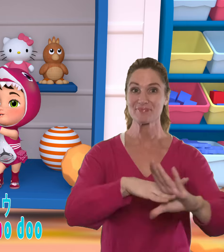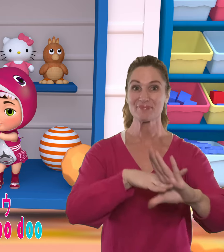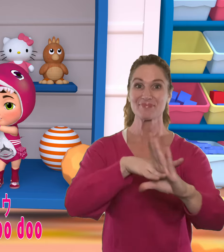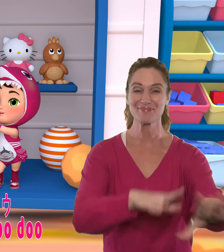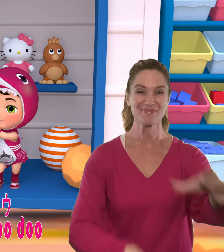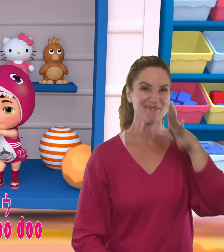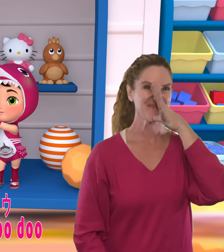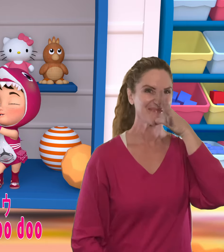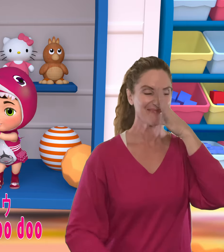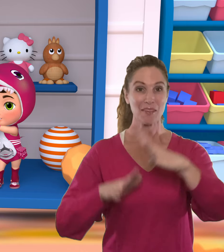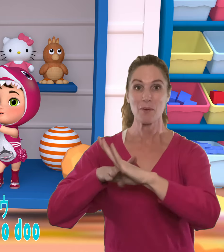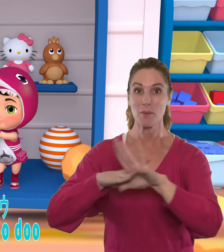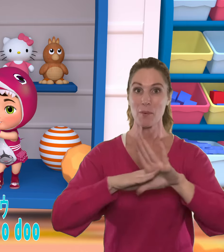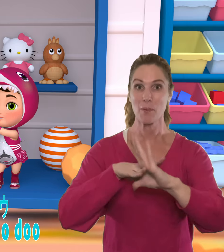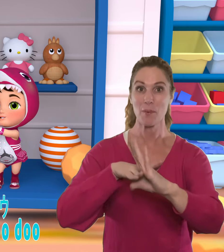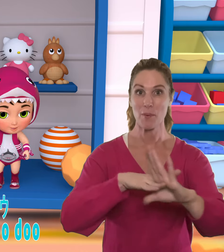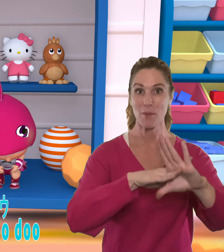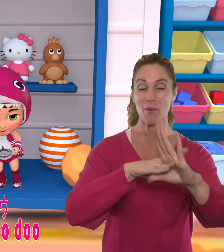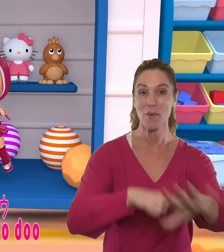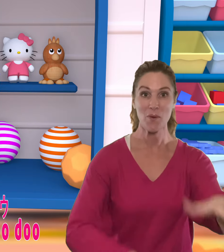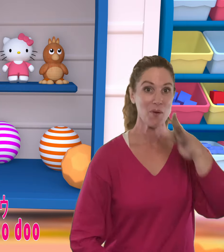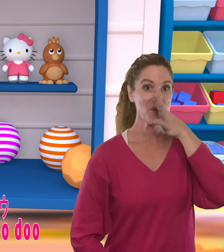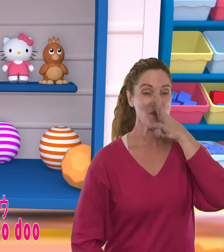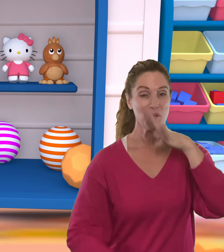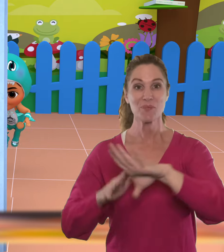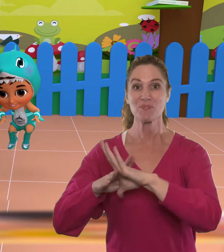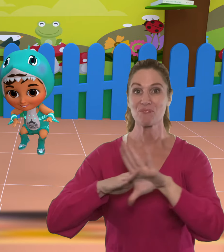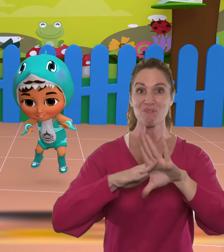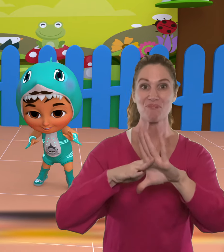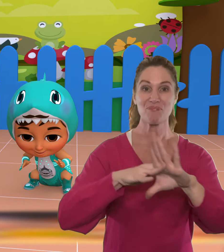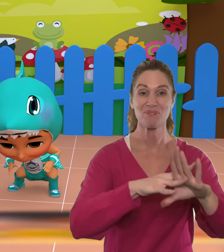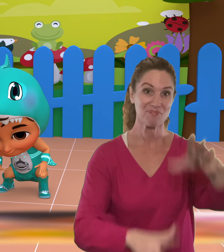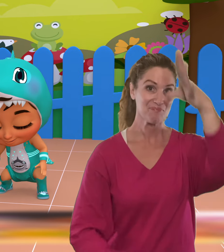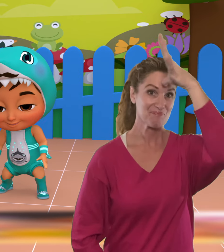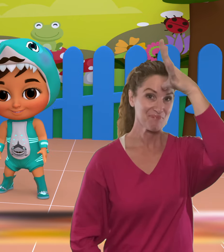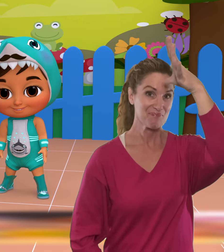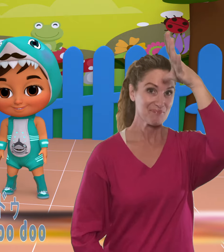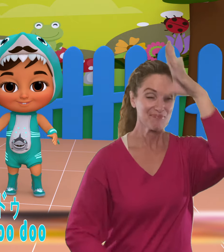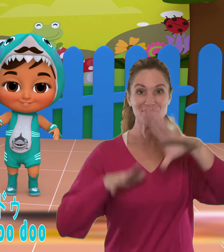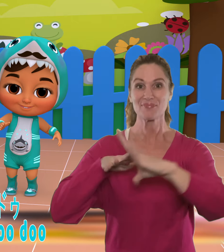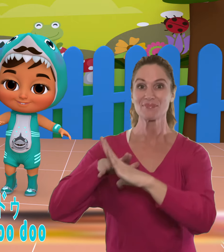MamaMamaZMamaZ